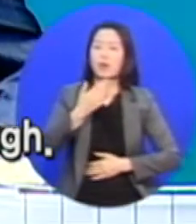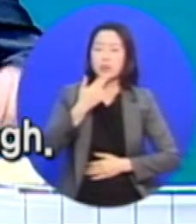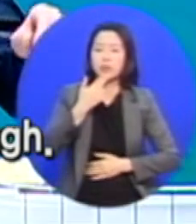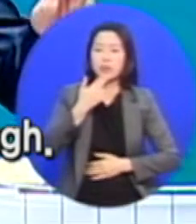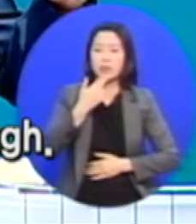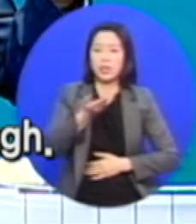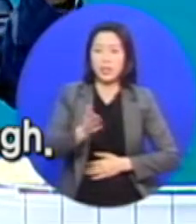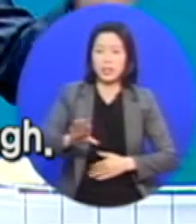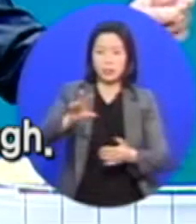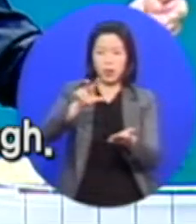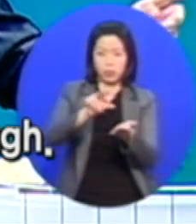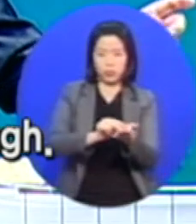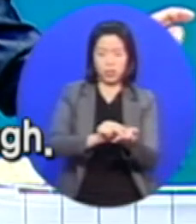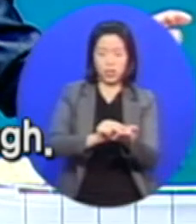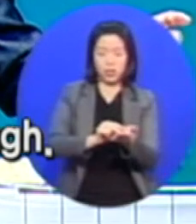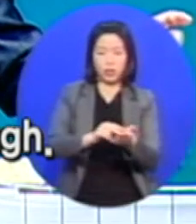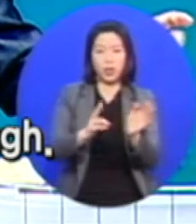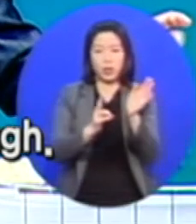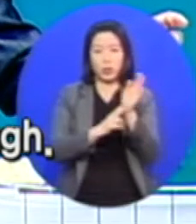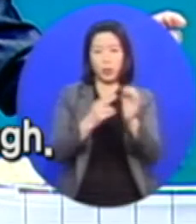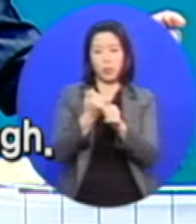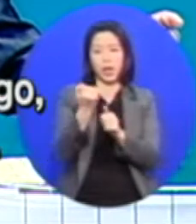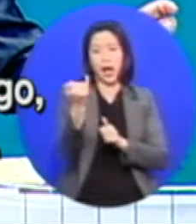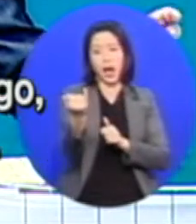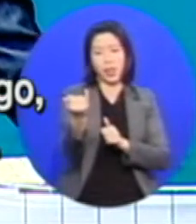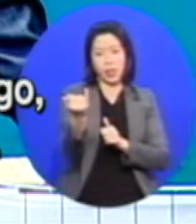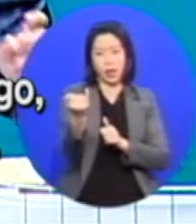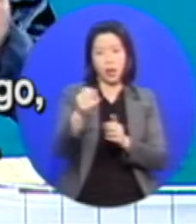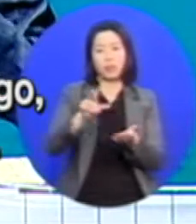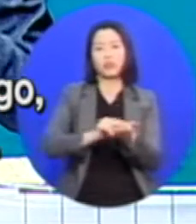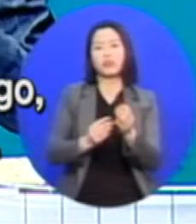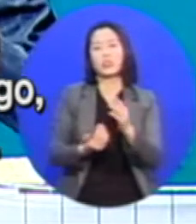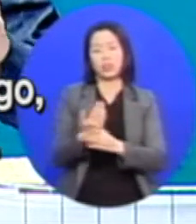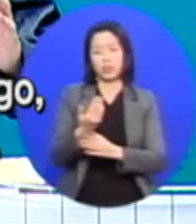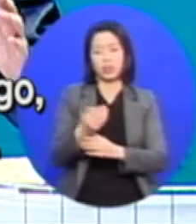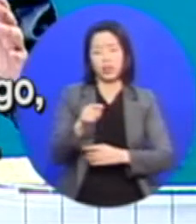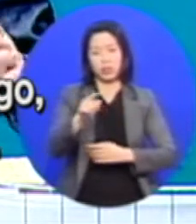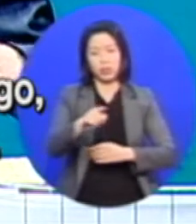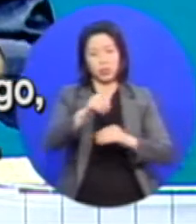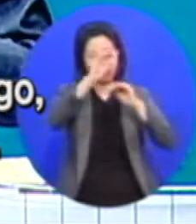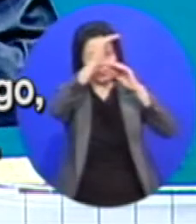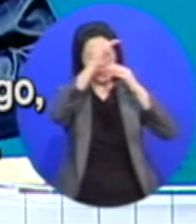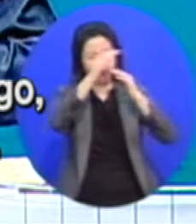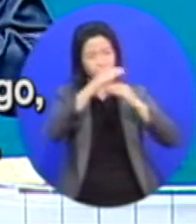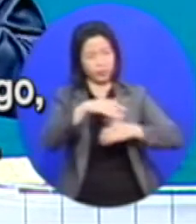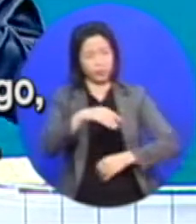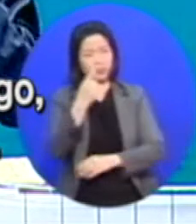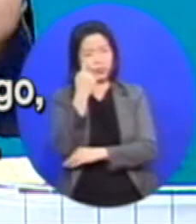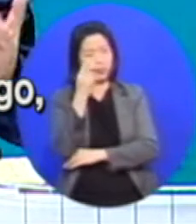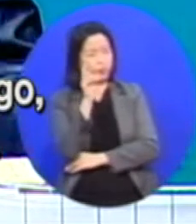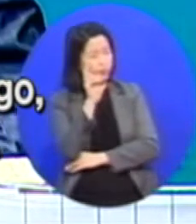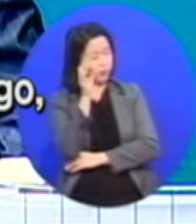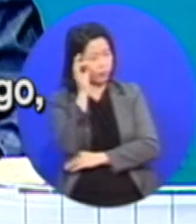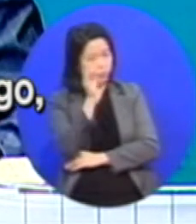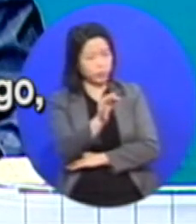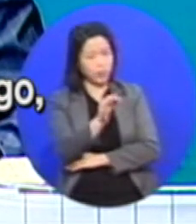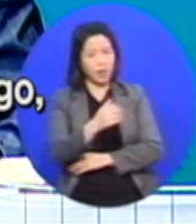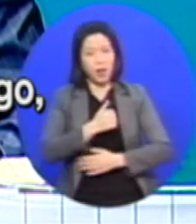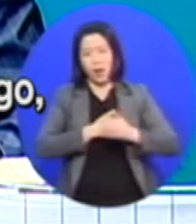문제는 욥의 아내 가 문제가 생겼어요 욥의 아내가 그 모든 과정을 지켜 보다가 도무지 참을 수가